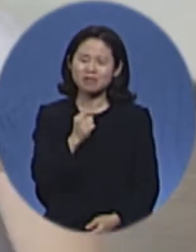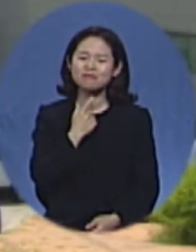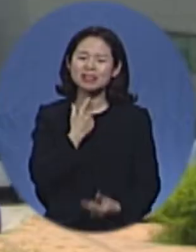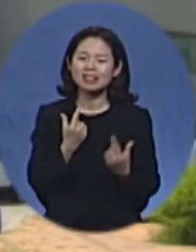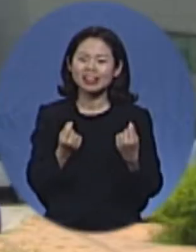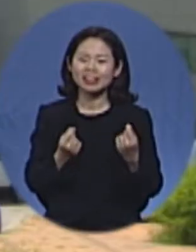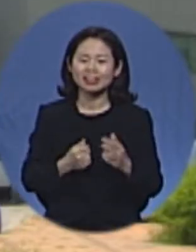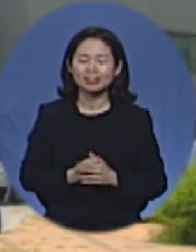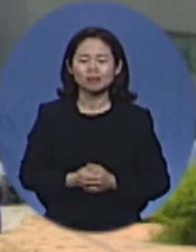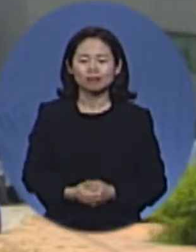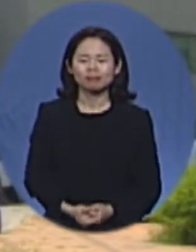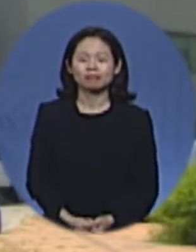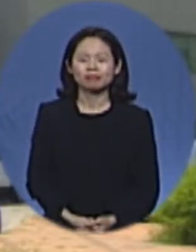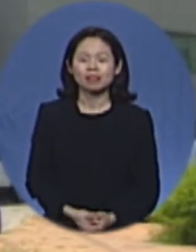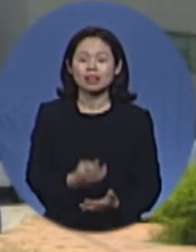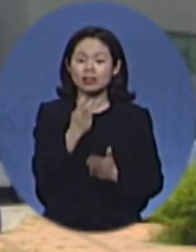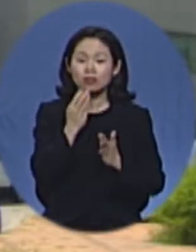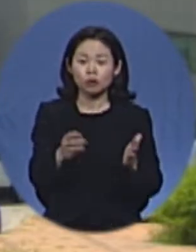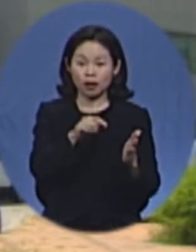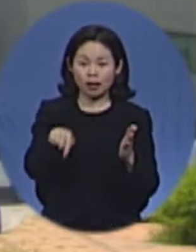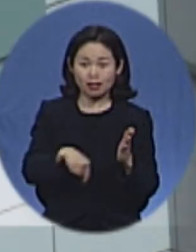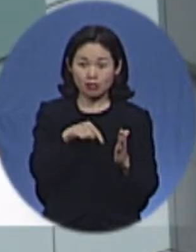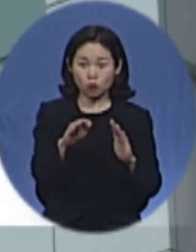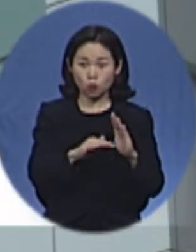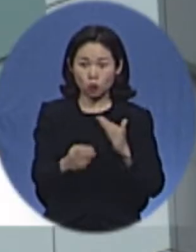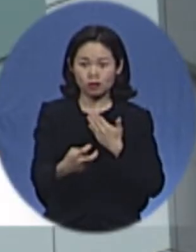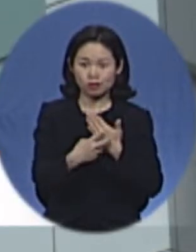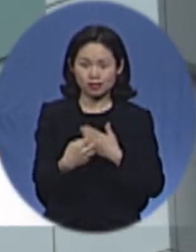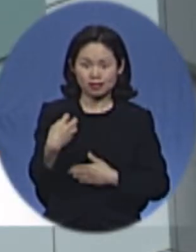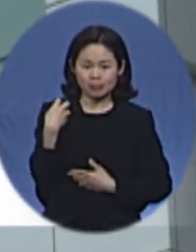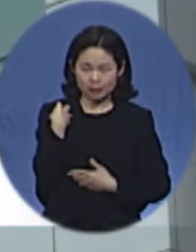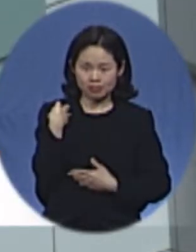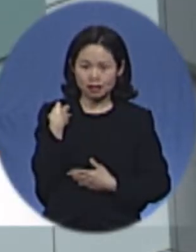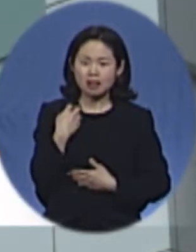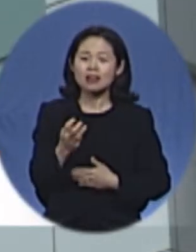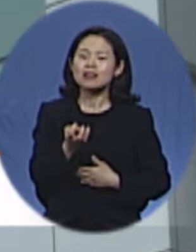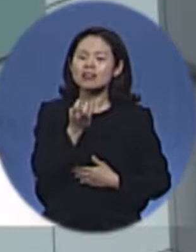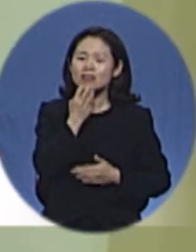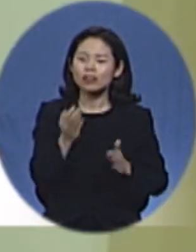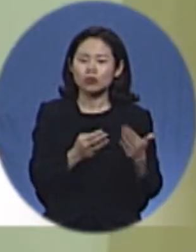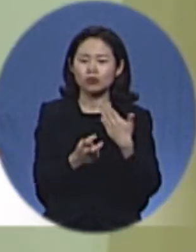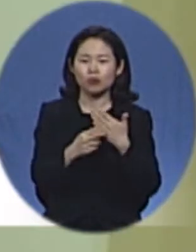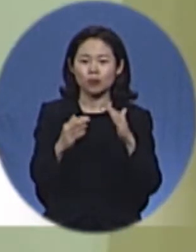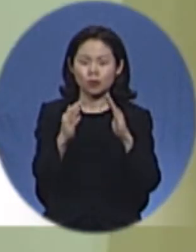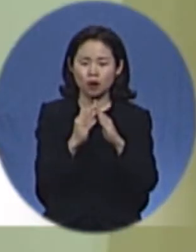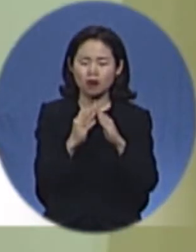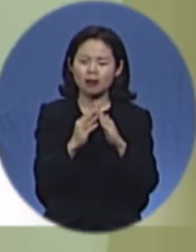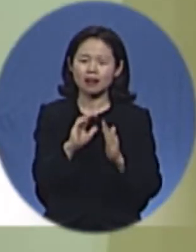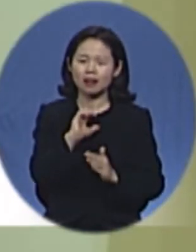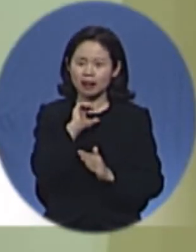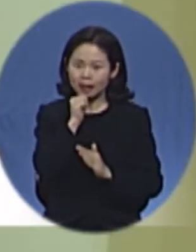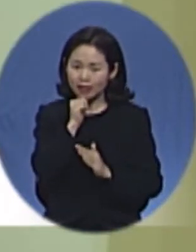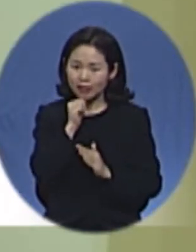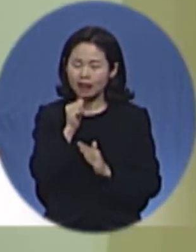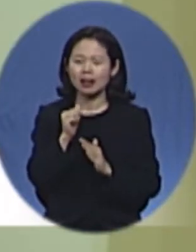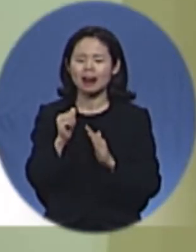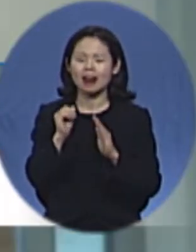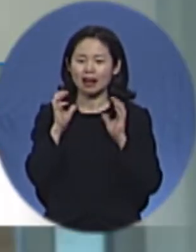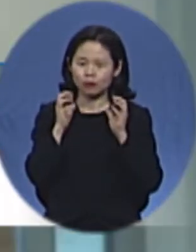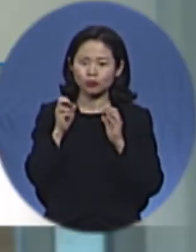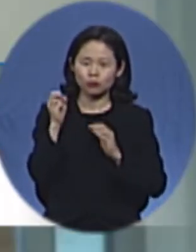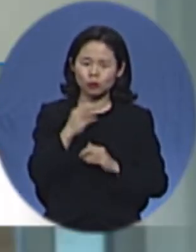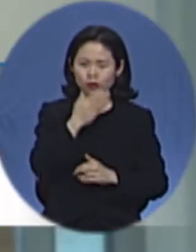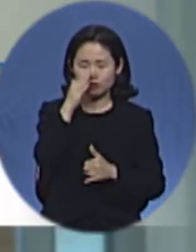좋았고. 경기도 내 공공의료를 책임지고 있는 경기도 의료원이 저소득 취약계층 아동과 청소년의